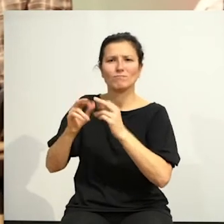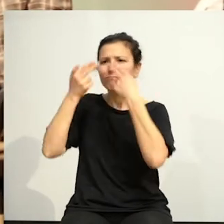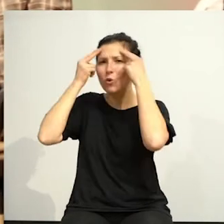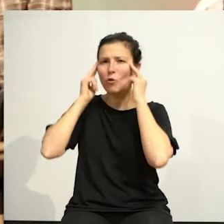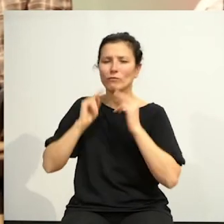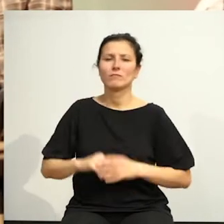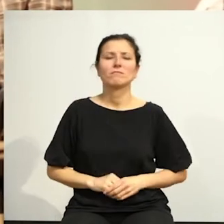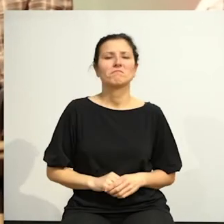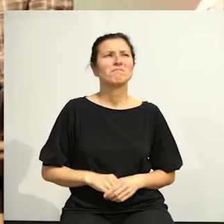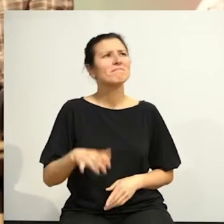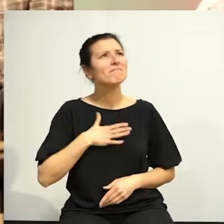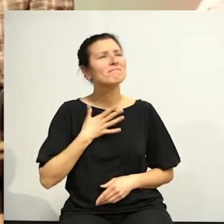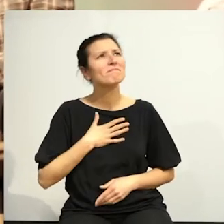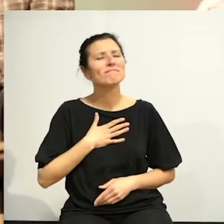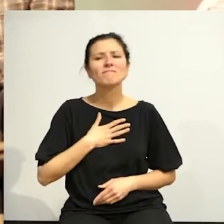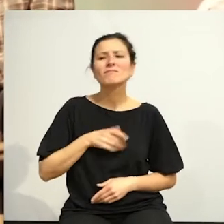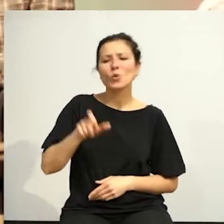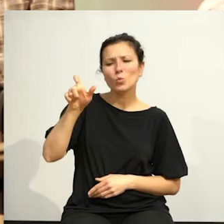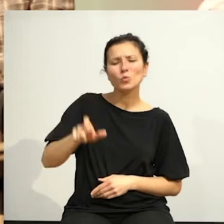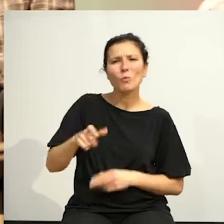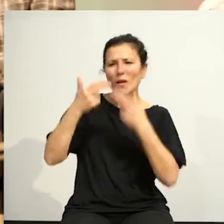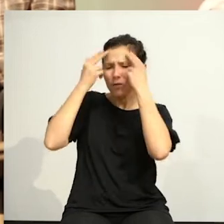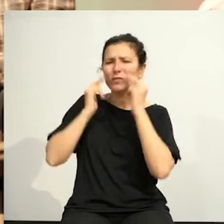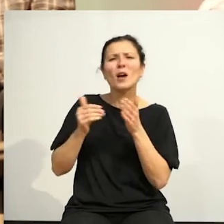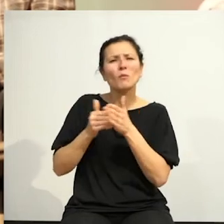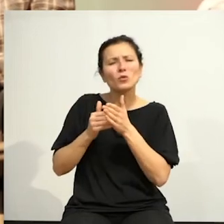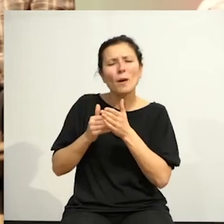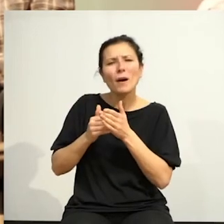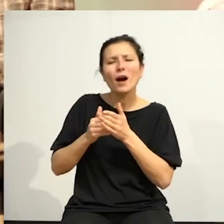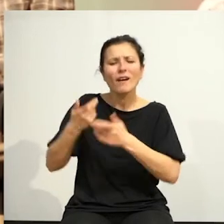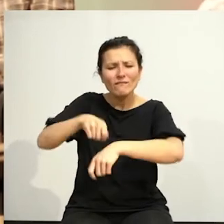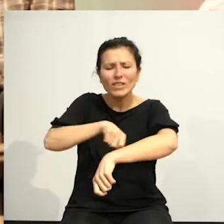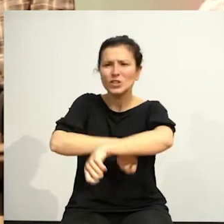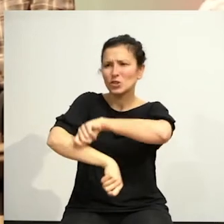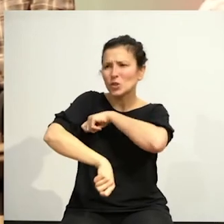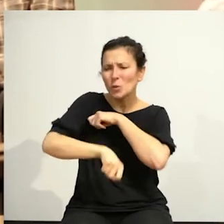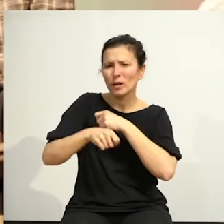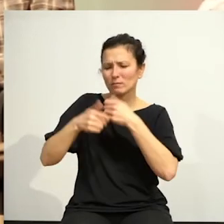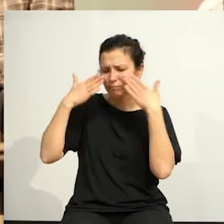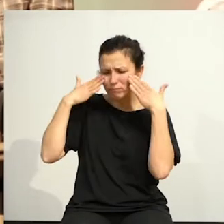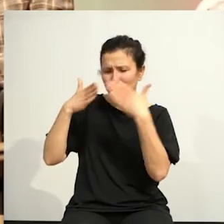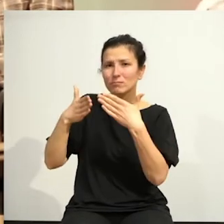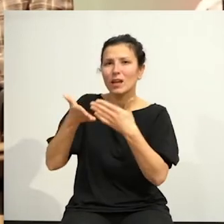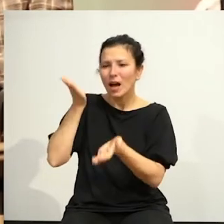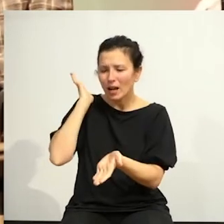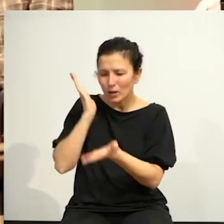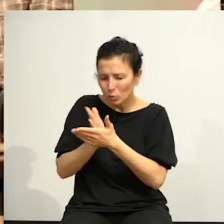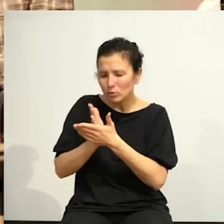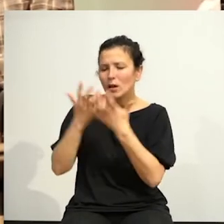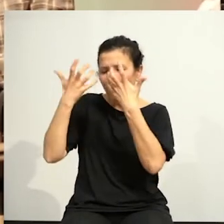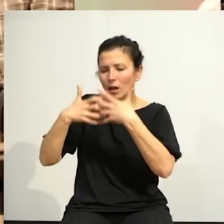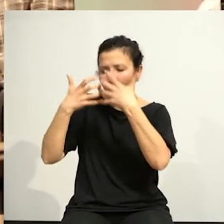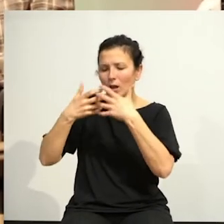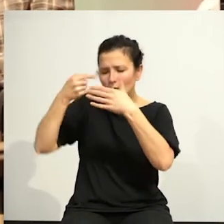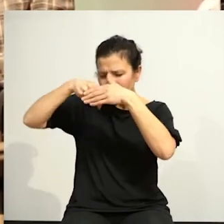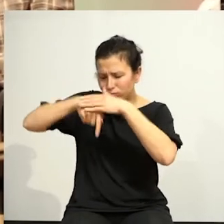Wydaje mi się, że po prostu Norwid wymaga pewnego trudu, ale jak już te skorupy się przebijemy, no to tam w